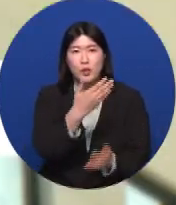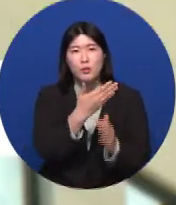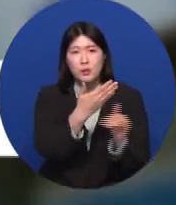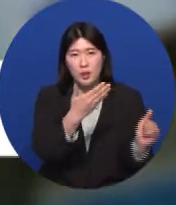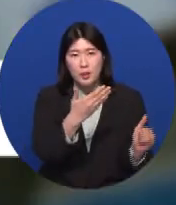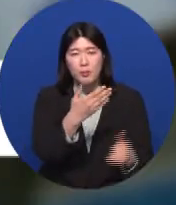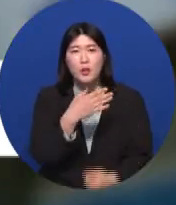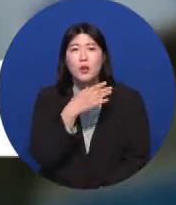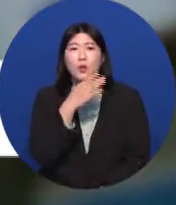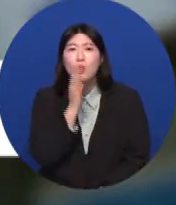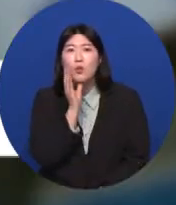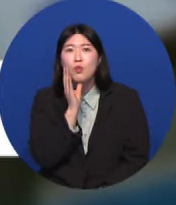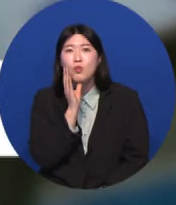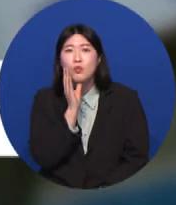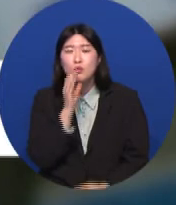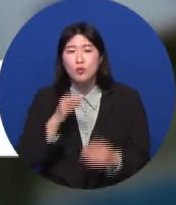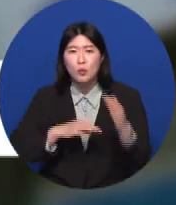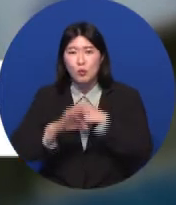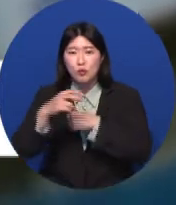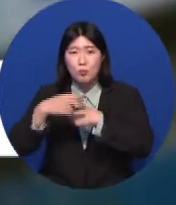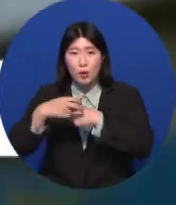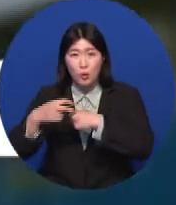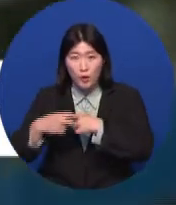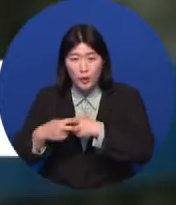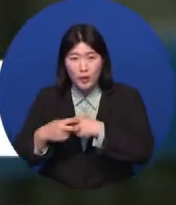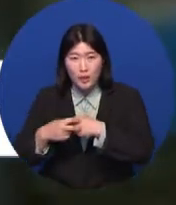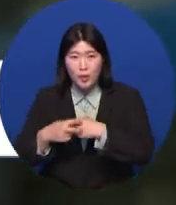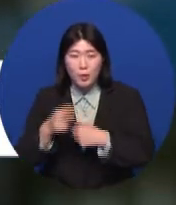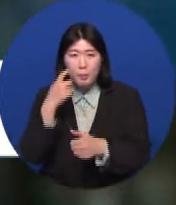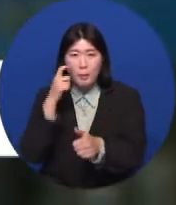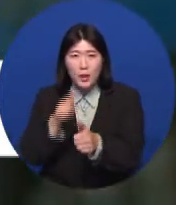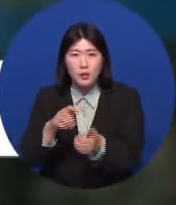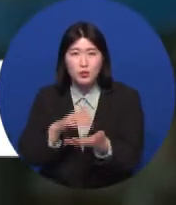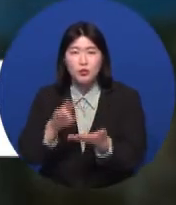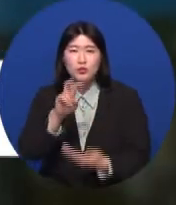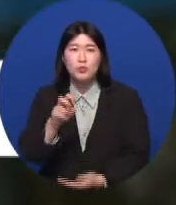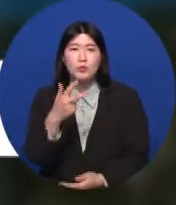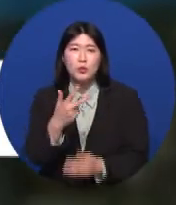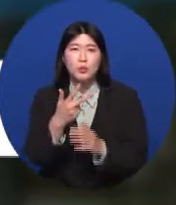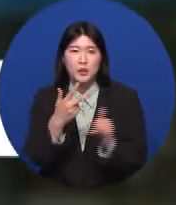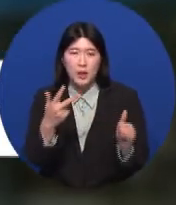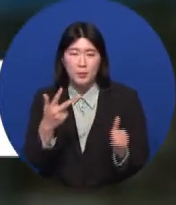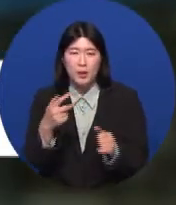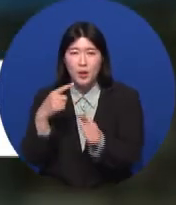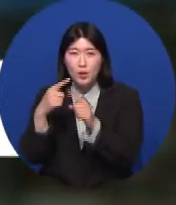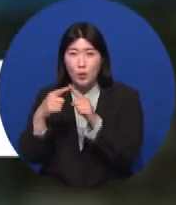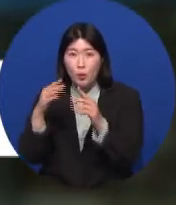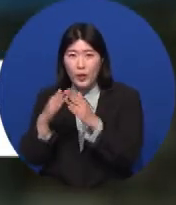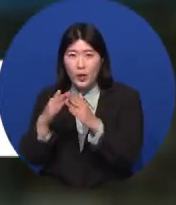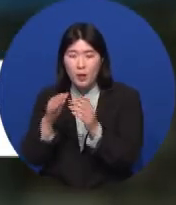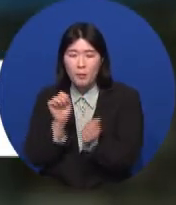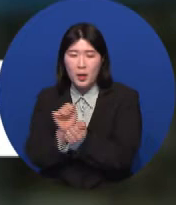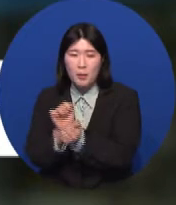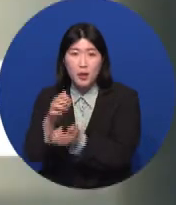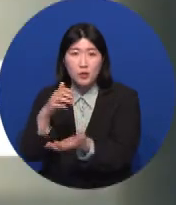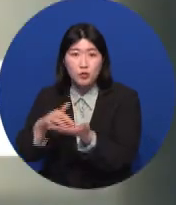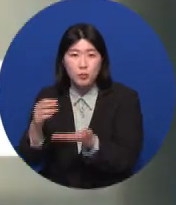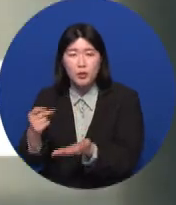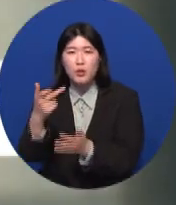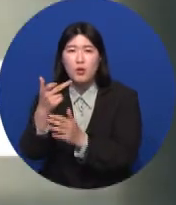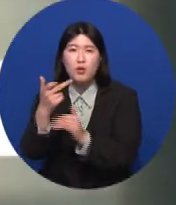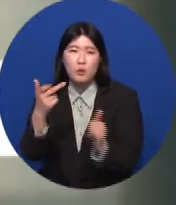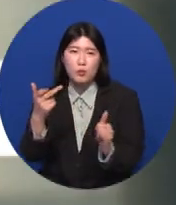됐고 동구 노인 전문 병원에서 환자와 종사자 27명 교회관련 미인과 교육 시설에서